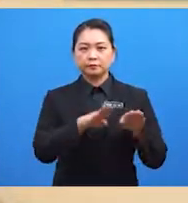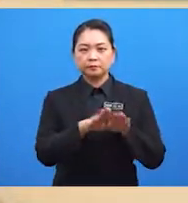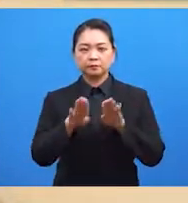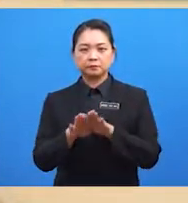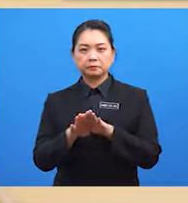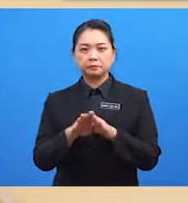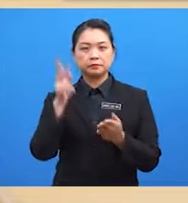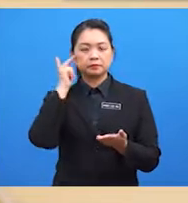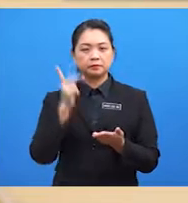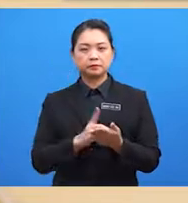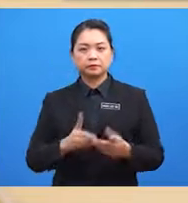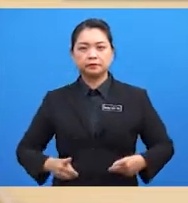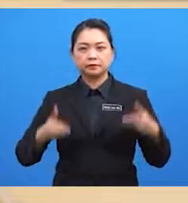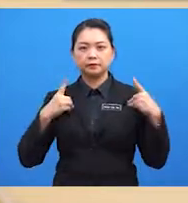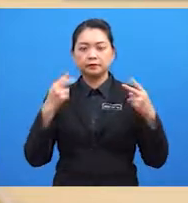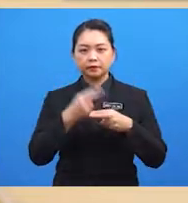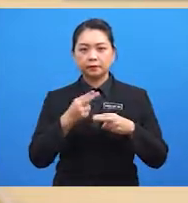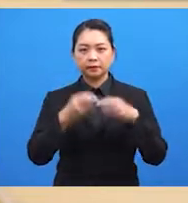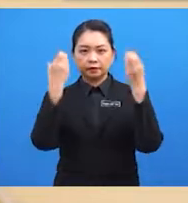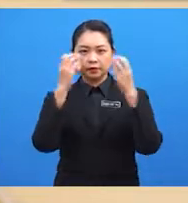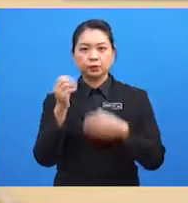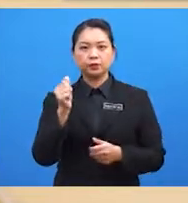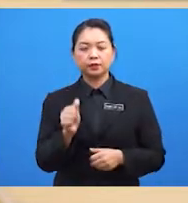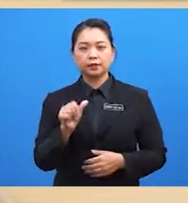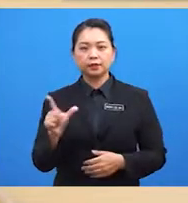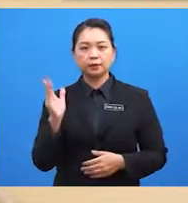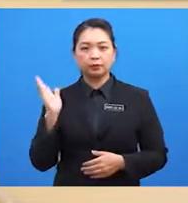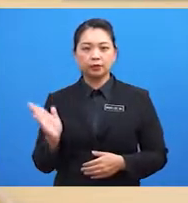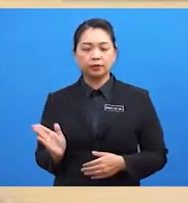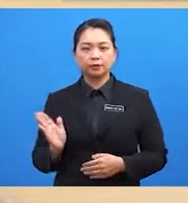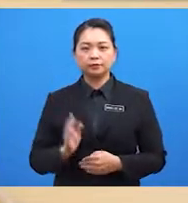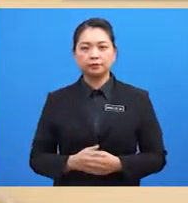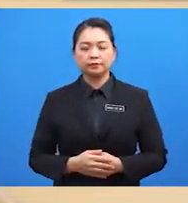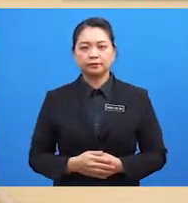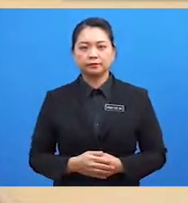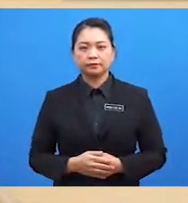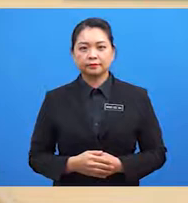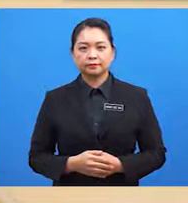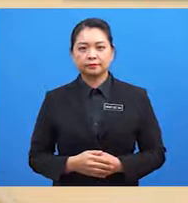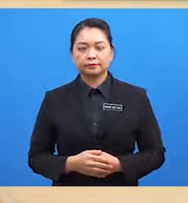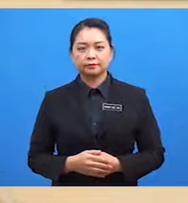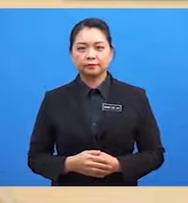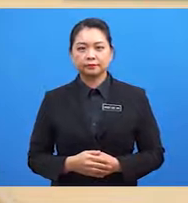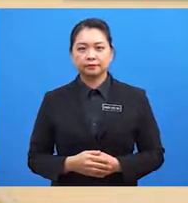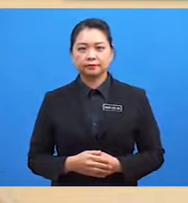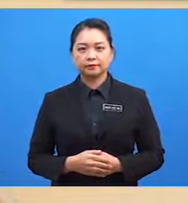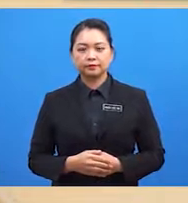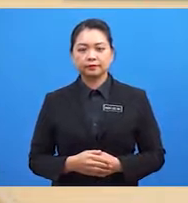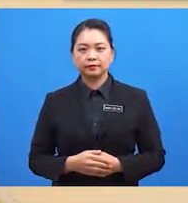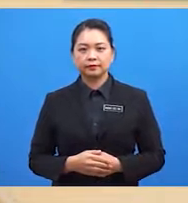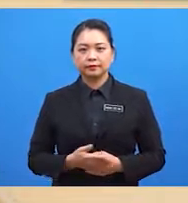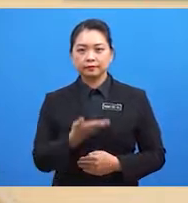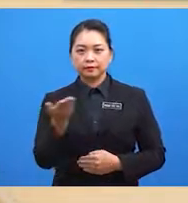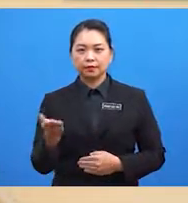pengenalan diri, nama cikgu ialah Puan Arfa Hairiyah binti Moksin. Para